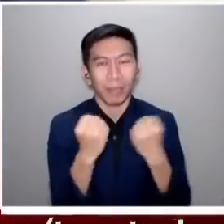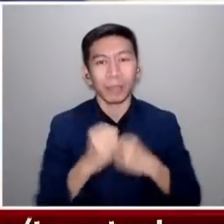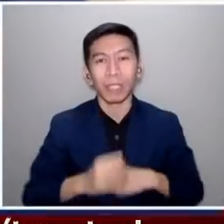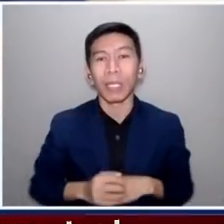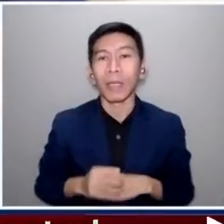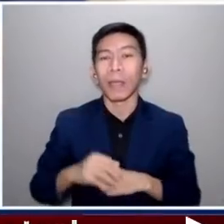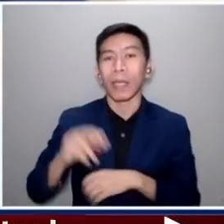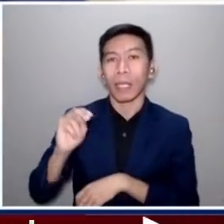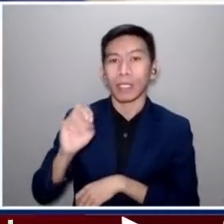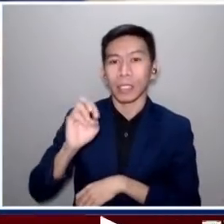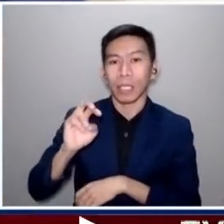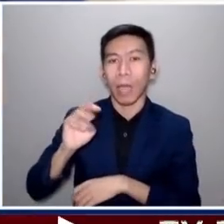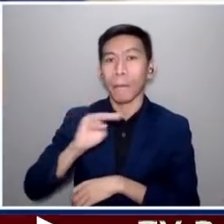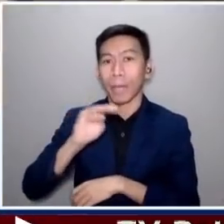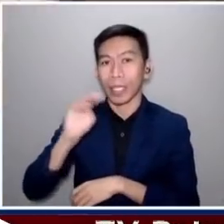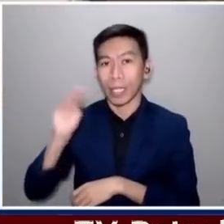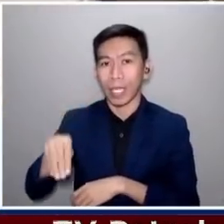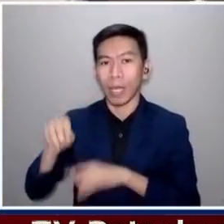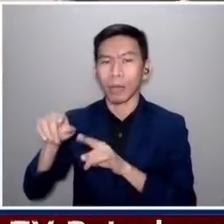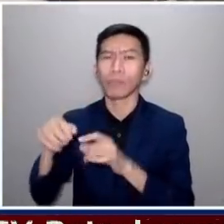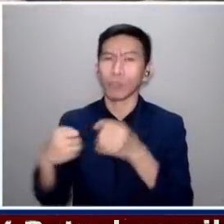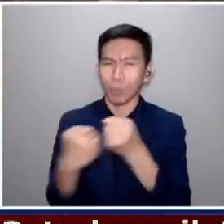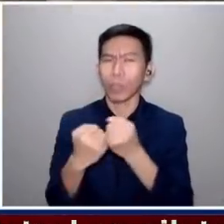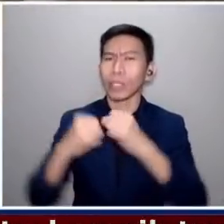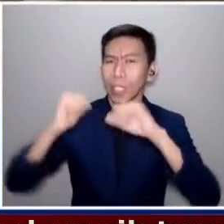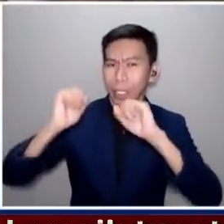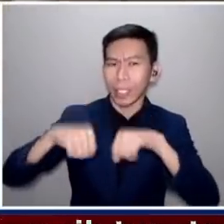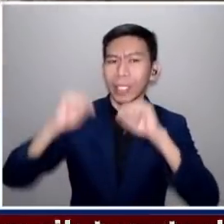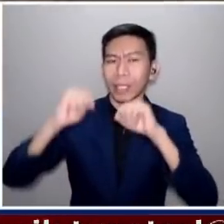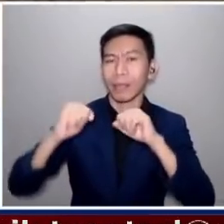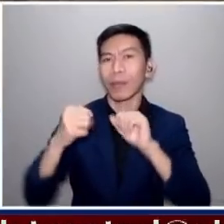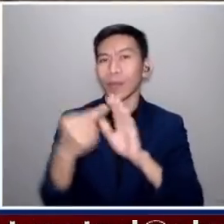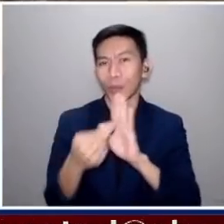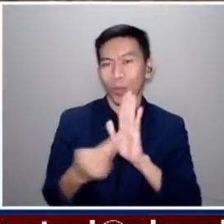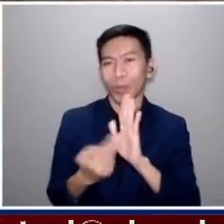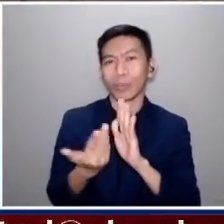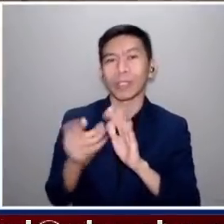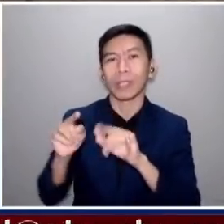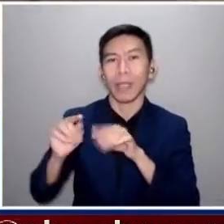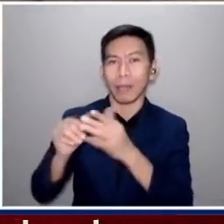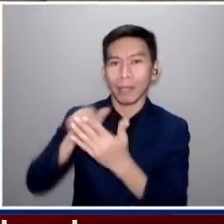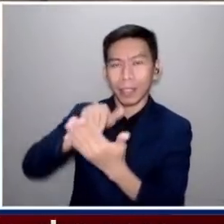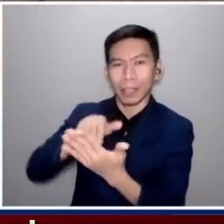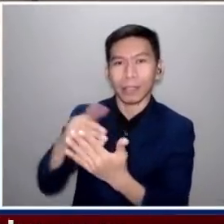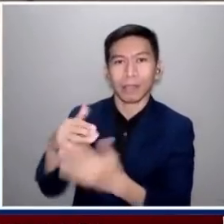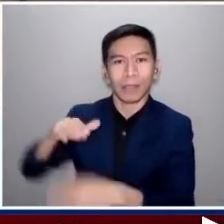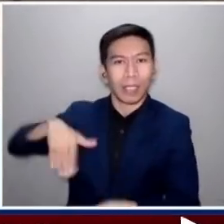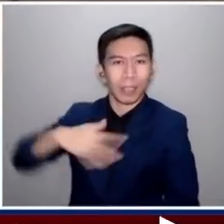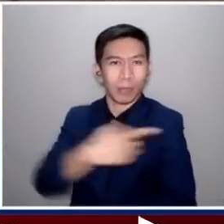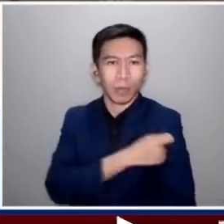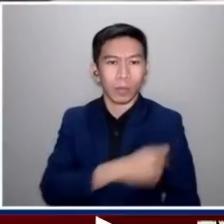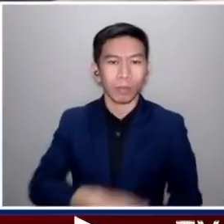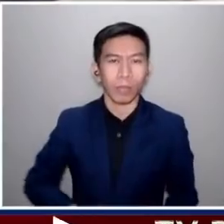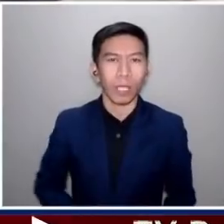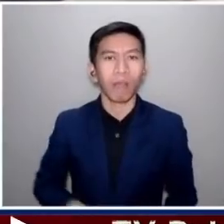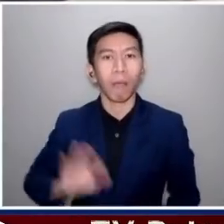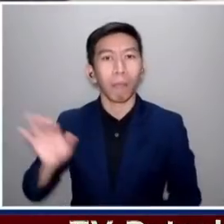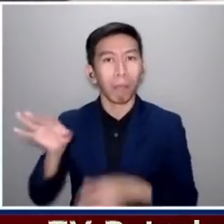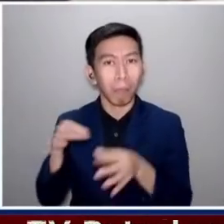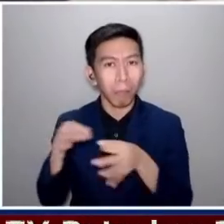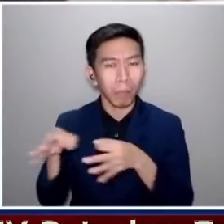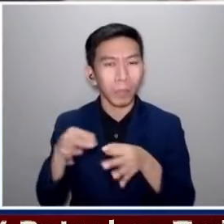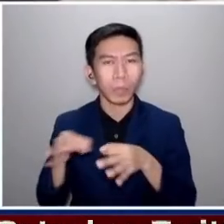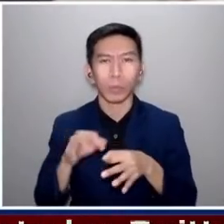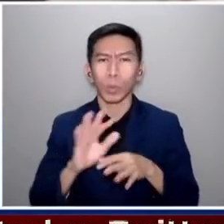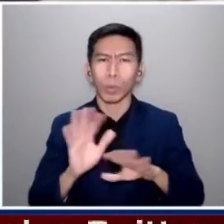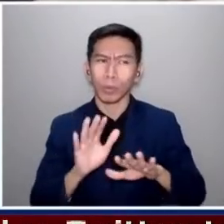hakbang kontra sa mga di-bakunado. Sabi ni Mayor Isko Moreno, dapat hindi binebaby ang mga ito. Yung taong